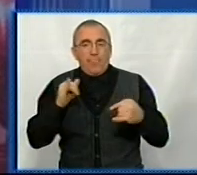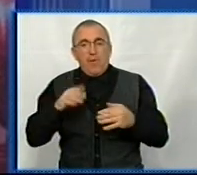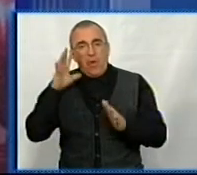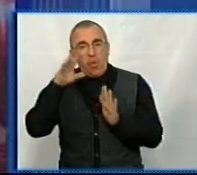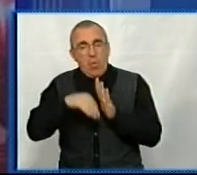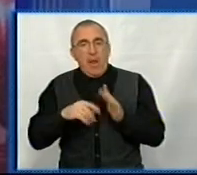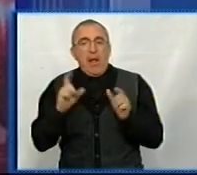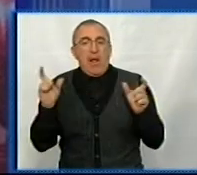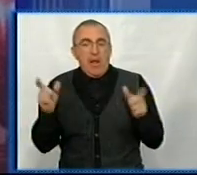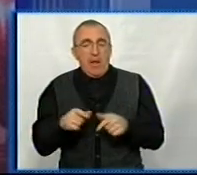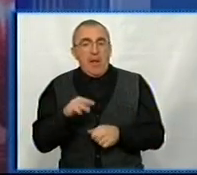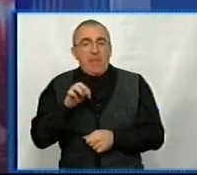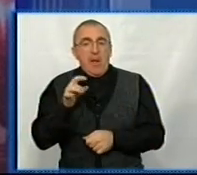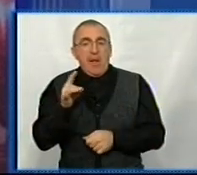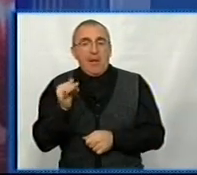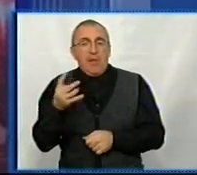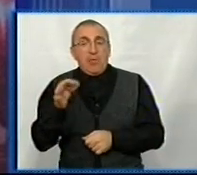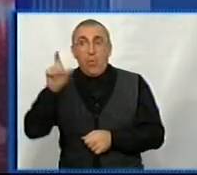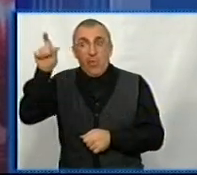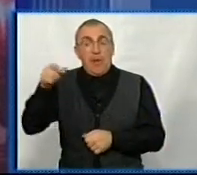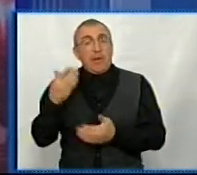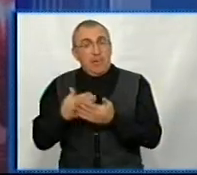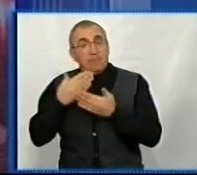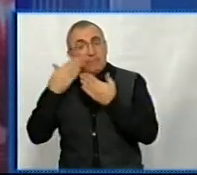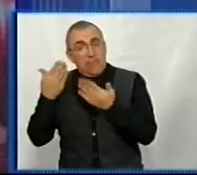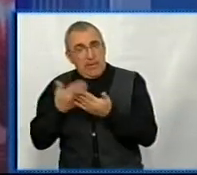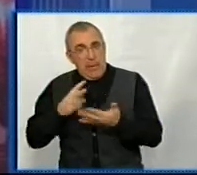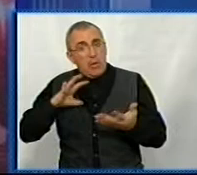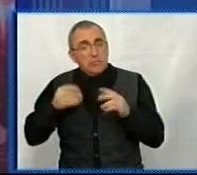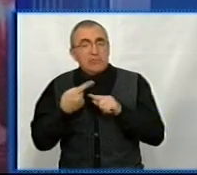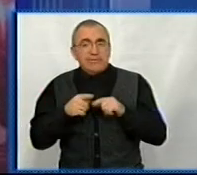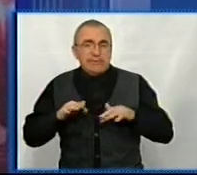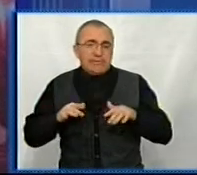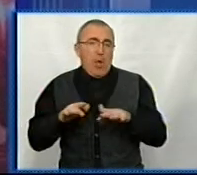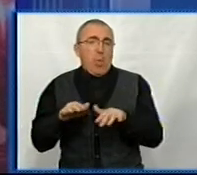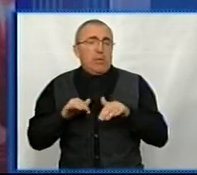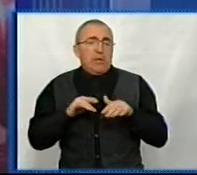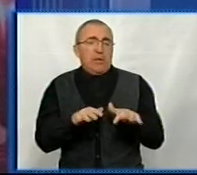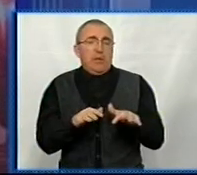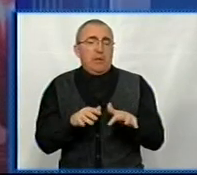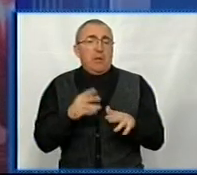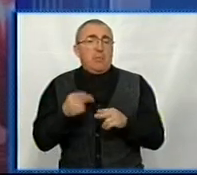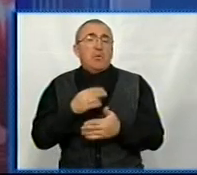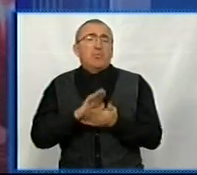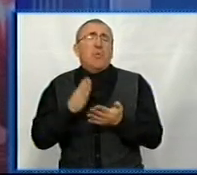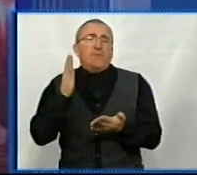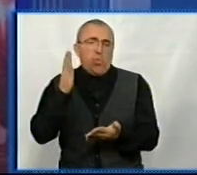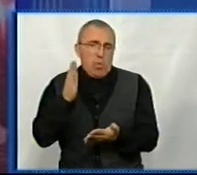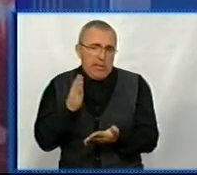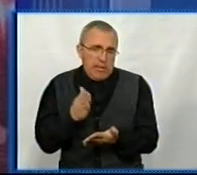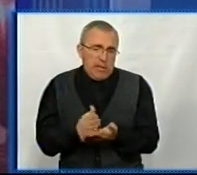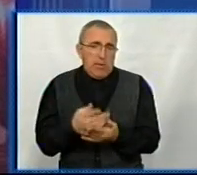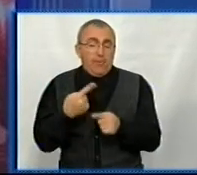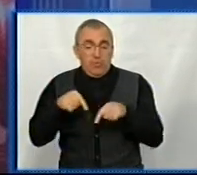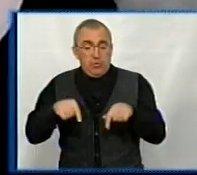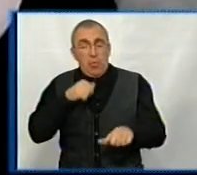карантину. Пані Марино, до вас запитання. Є результати цих заходів? Ну, безумовно, є. І в